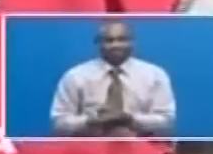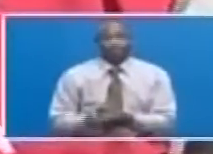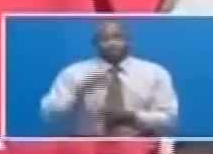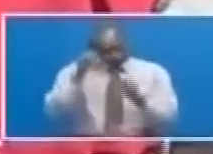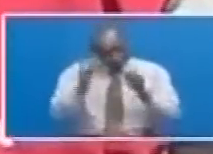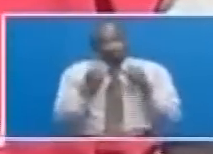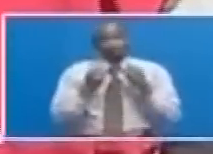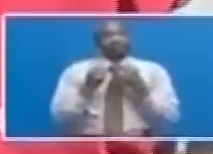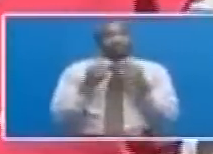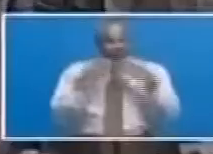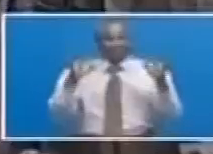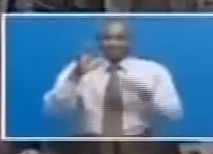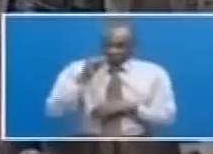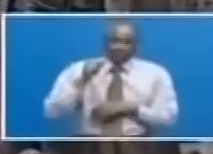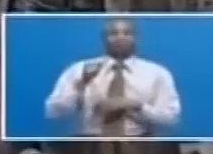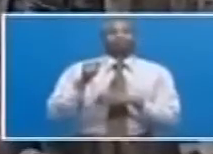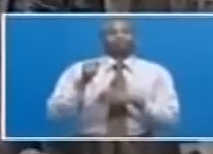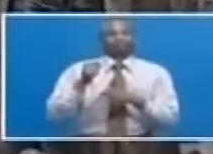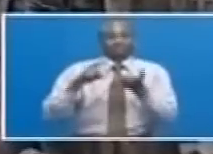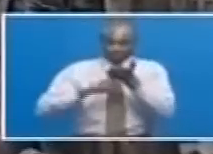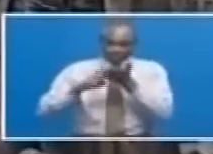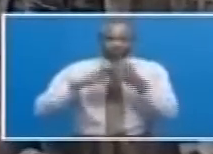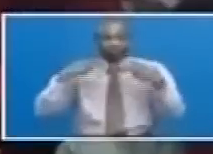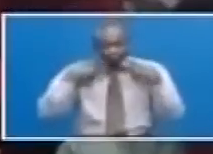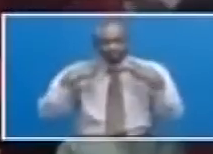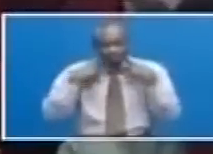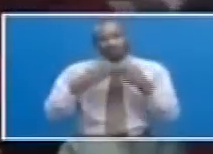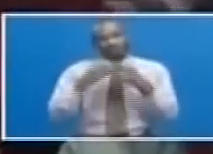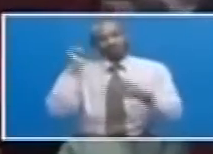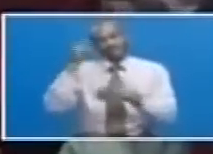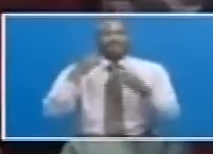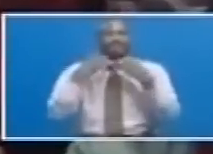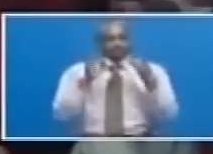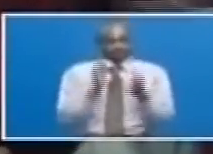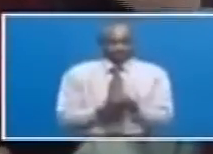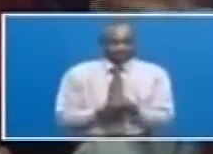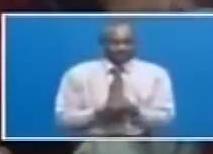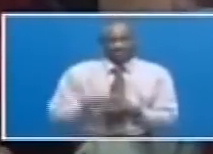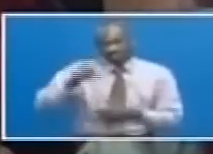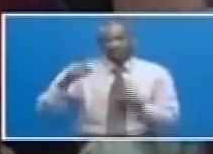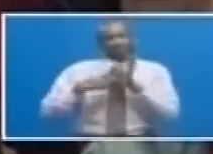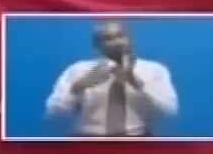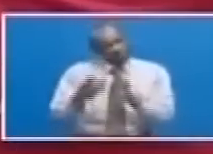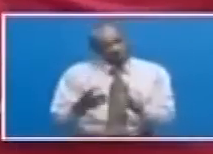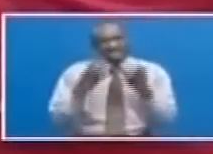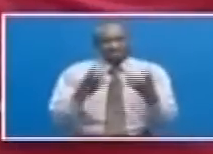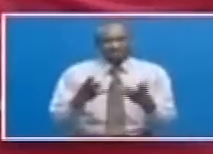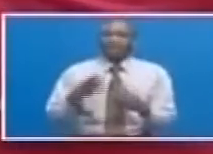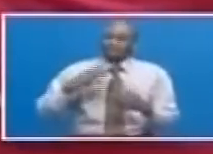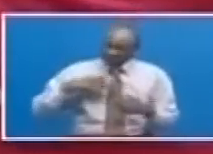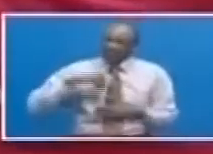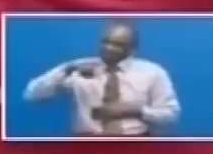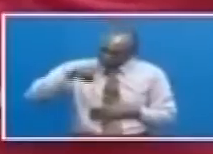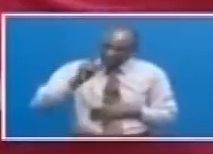kulikomboa taifa hili kutoka kwa mbeberu kabla ya Kenya kujipatia uhuru. Nguo walizovalia zilionyesha ujumbe mzito, shujaa wa